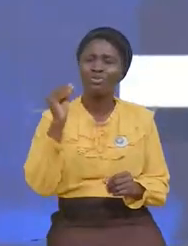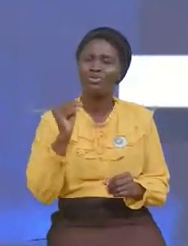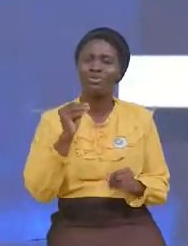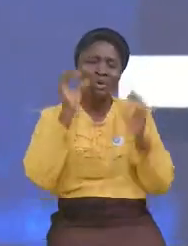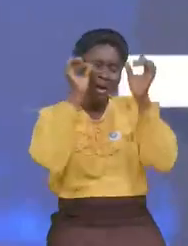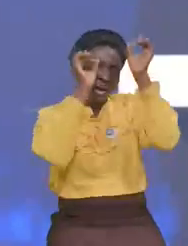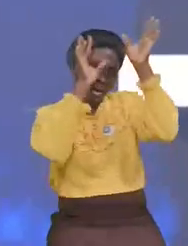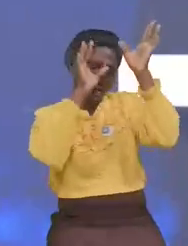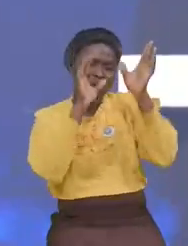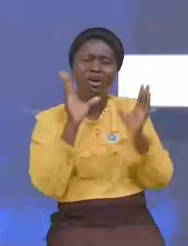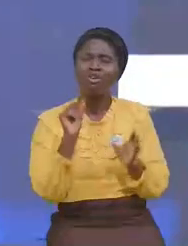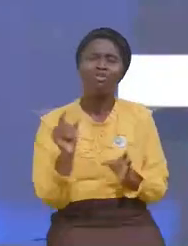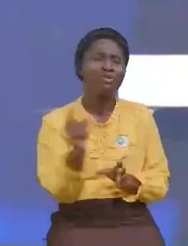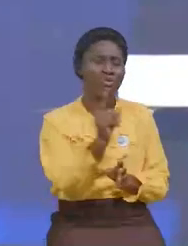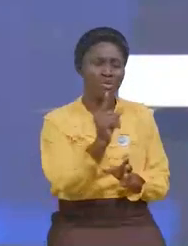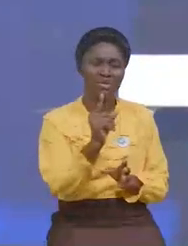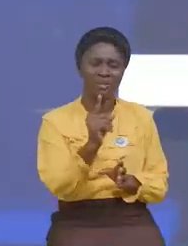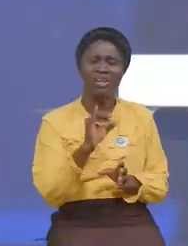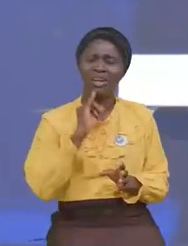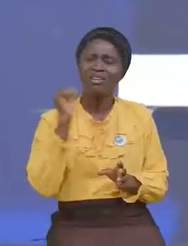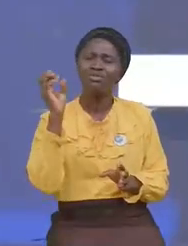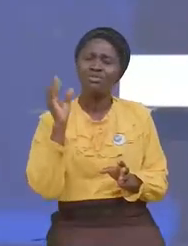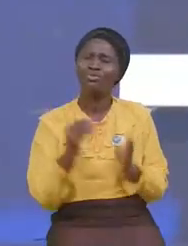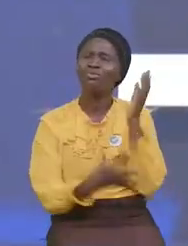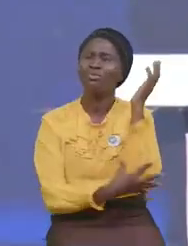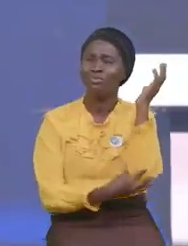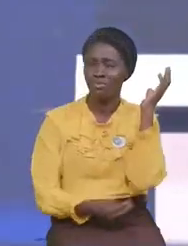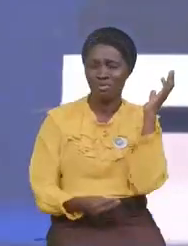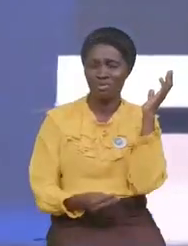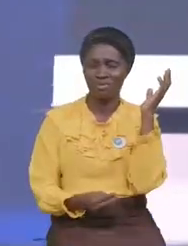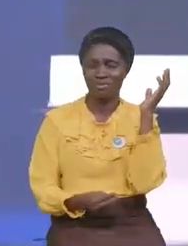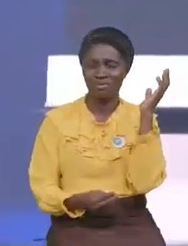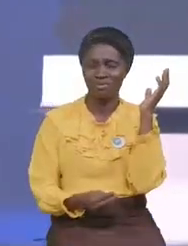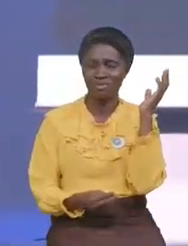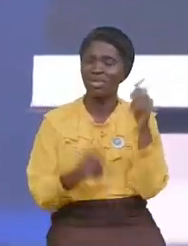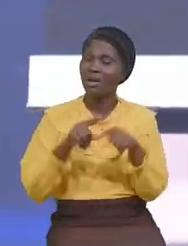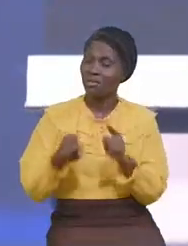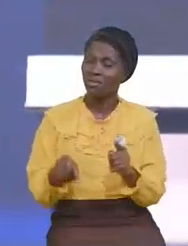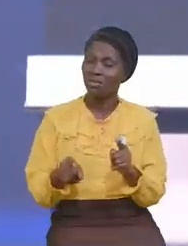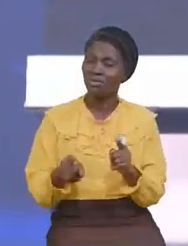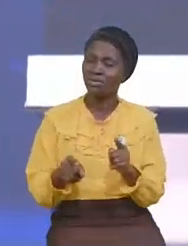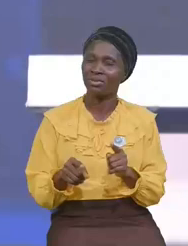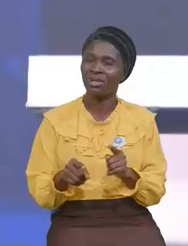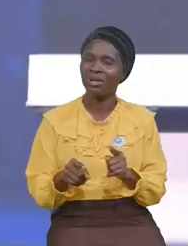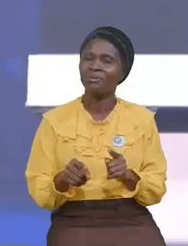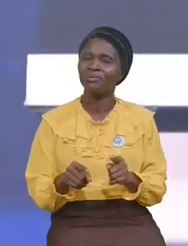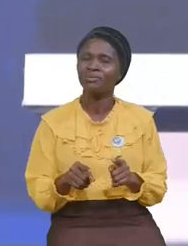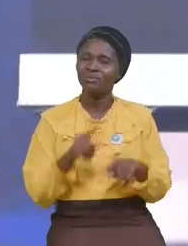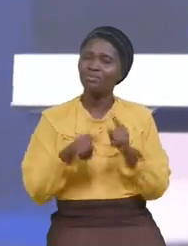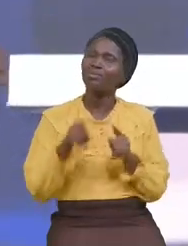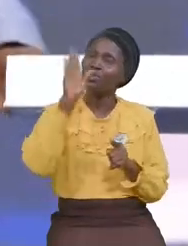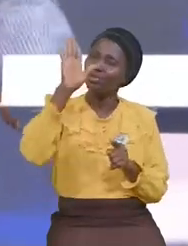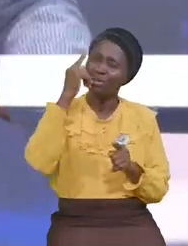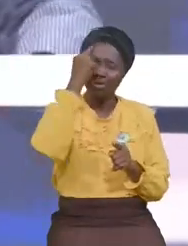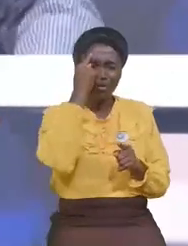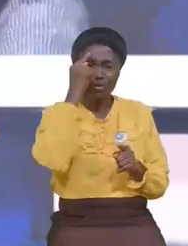Il n'y a personne qui soit si pauvre. Mais tu as tes projets,